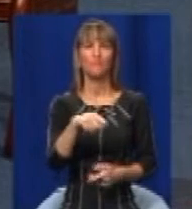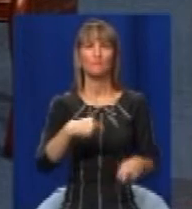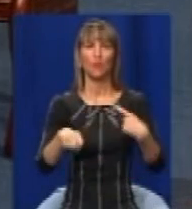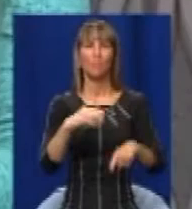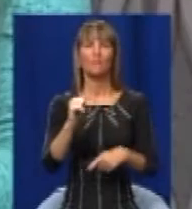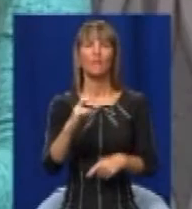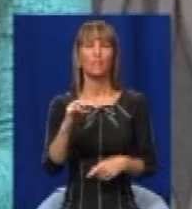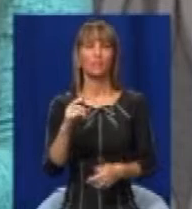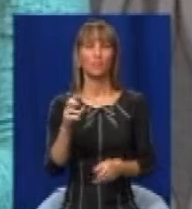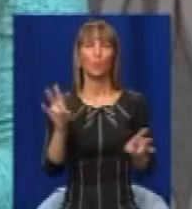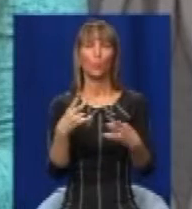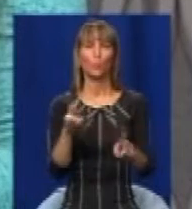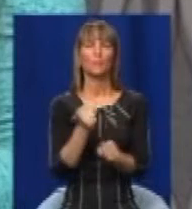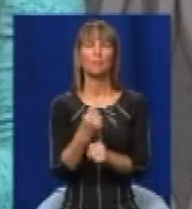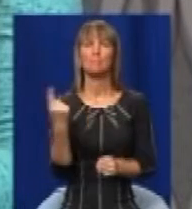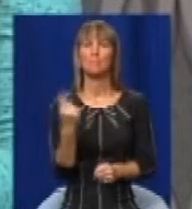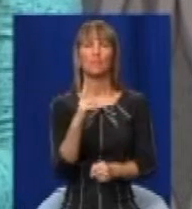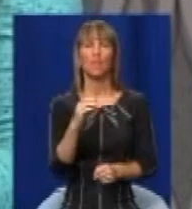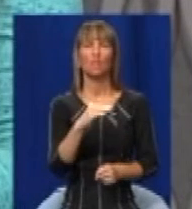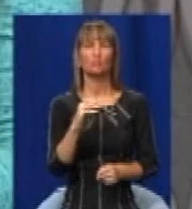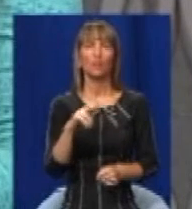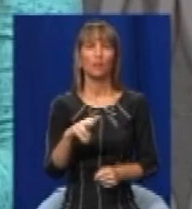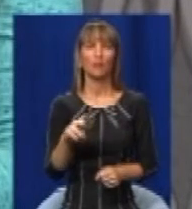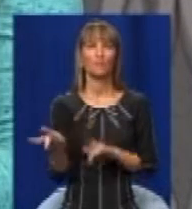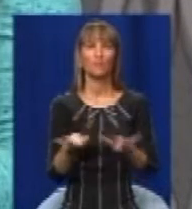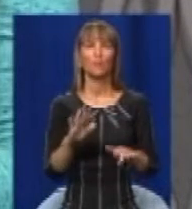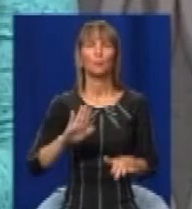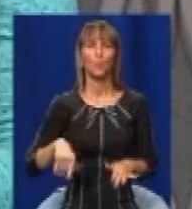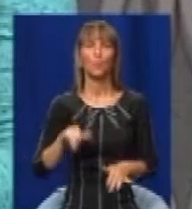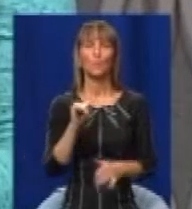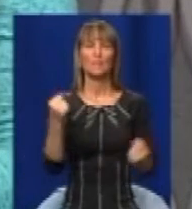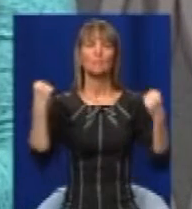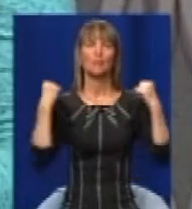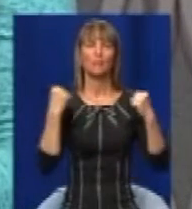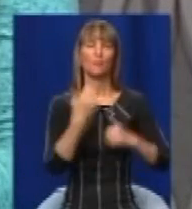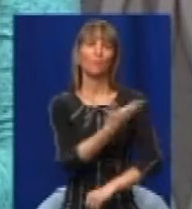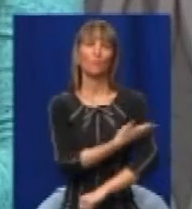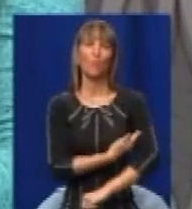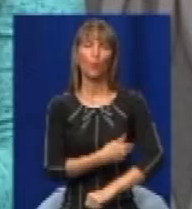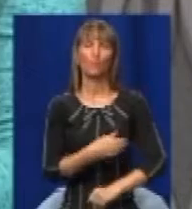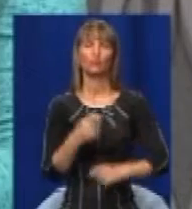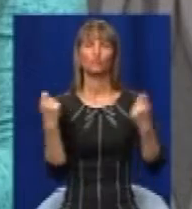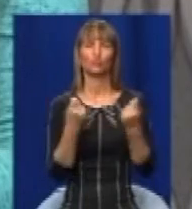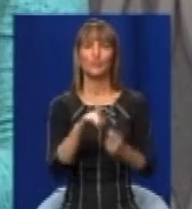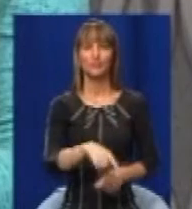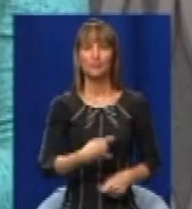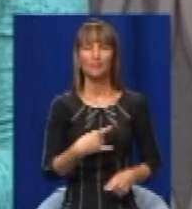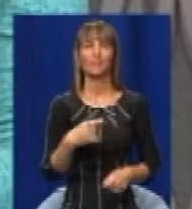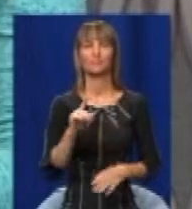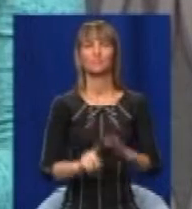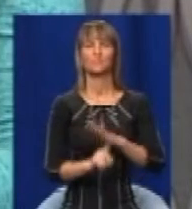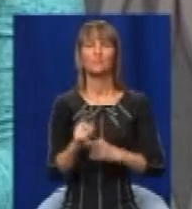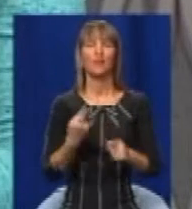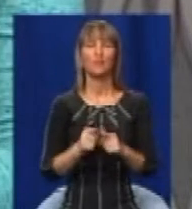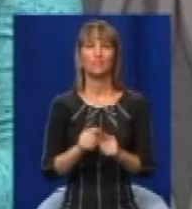футбольного клубу створили перший кежуал-рух, де, власне, потім у спортивних футболках, джинсах вони, власне, і запровадили